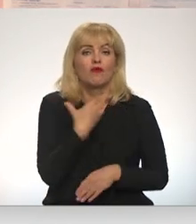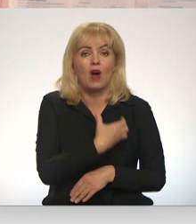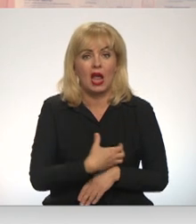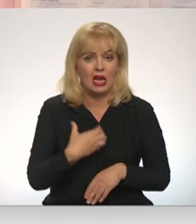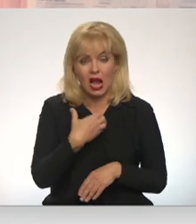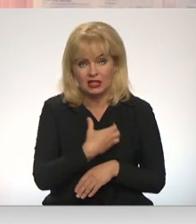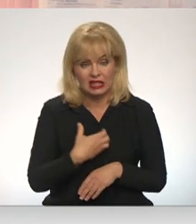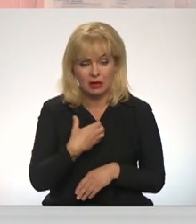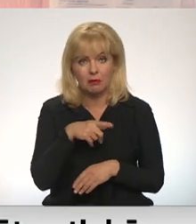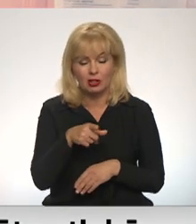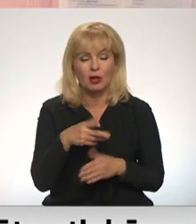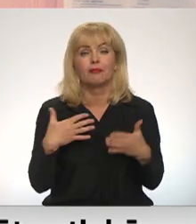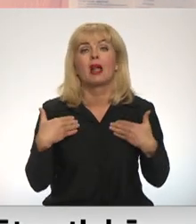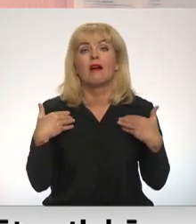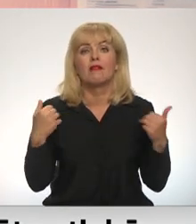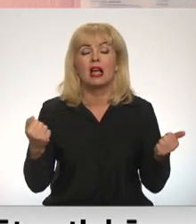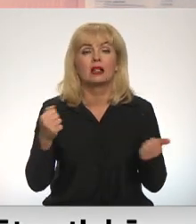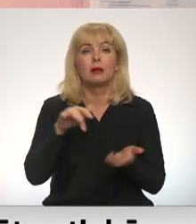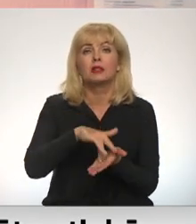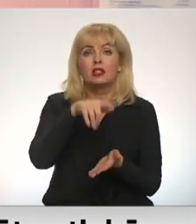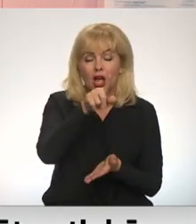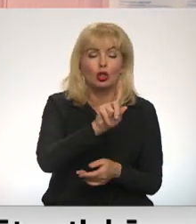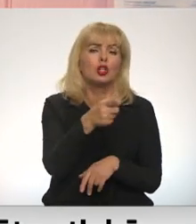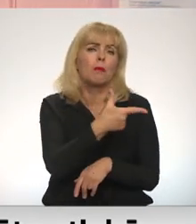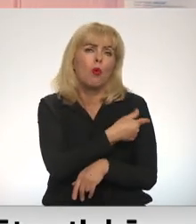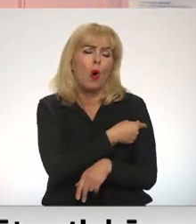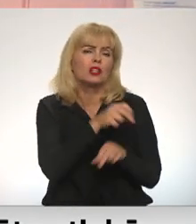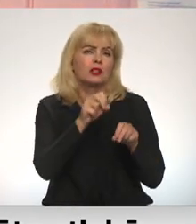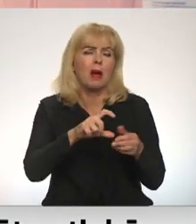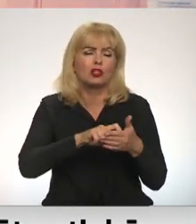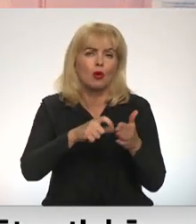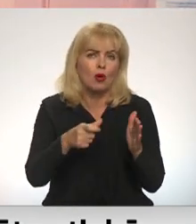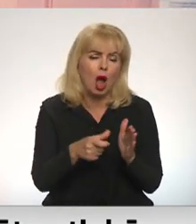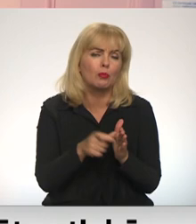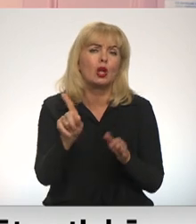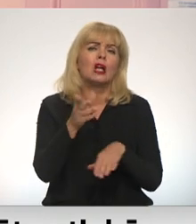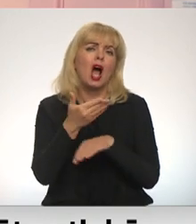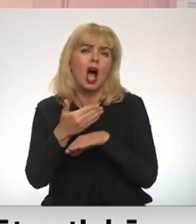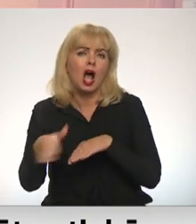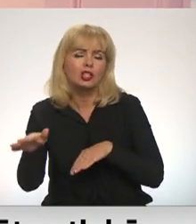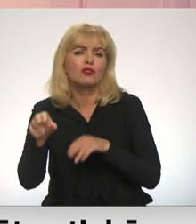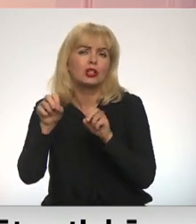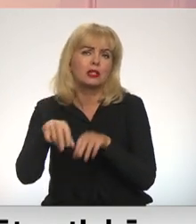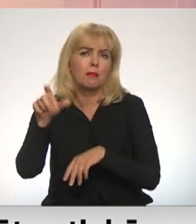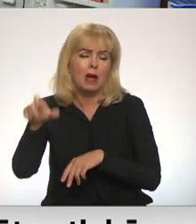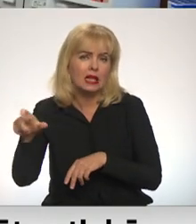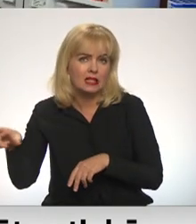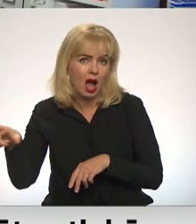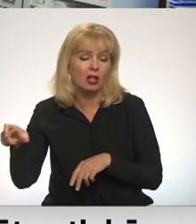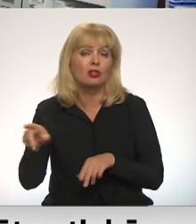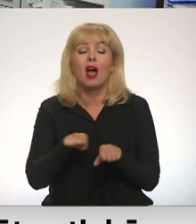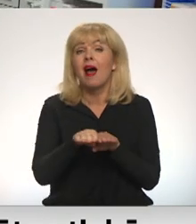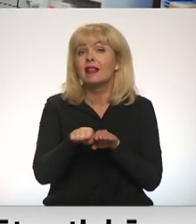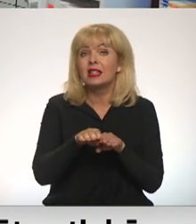jo veselības centrā ir gan potēšanas kabinets, tur viņiem atsevišķi viss, gan speciālisti ir.